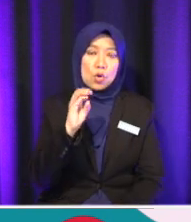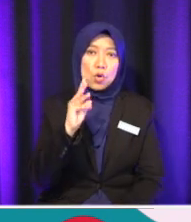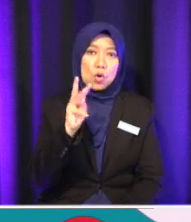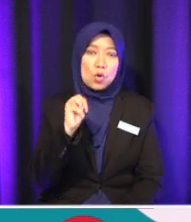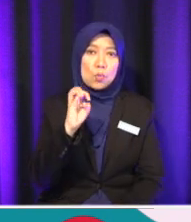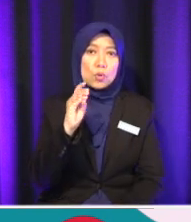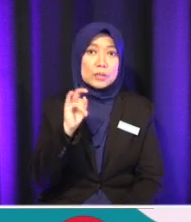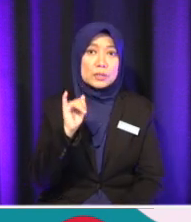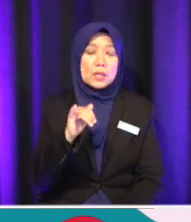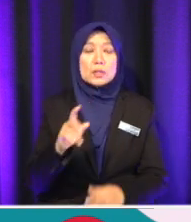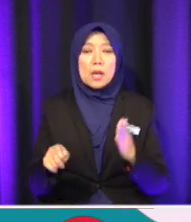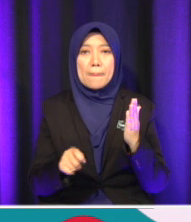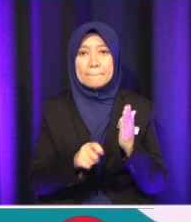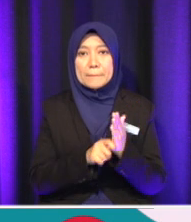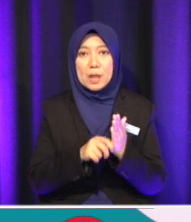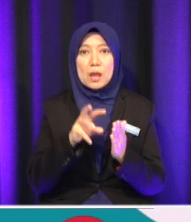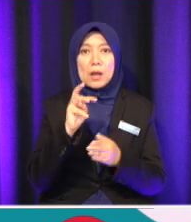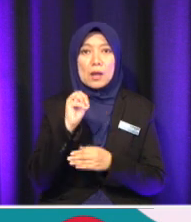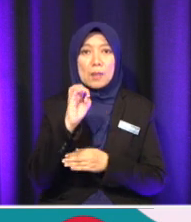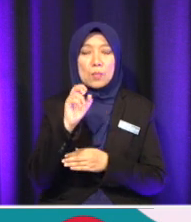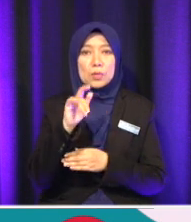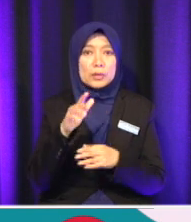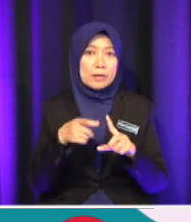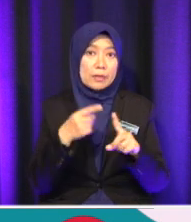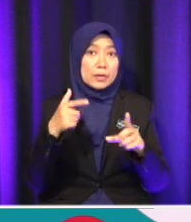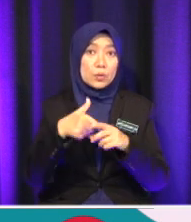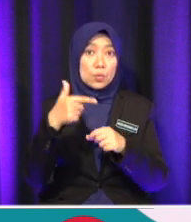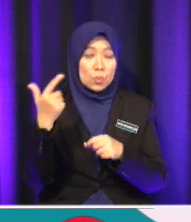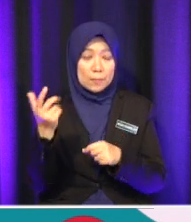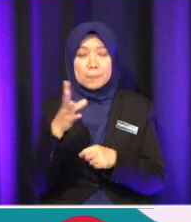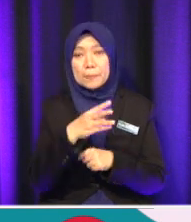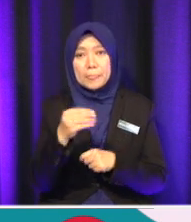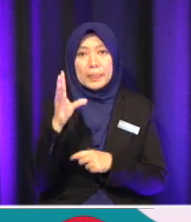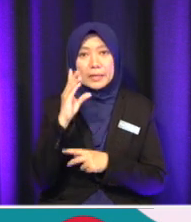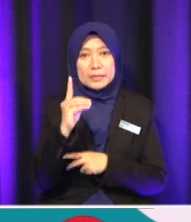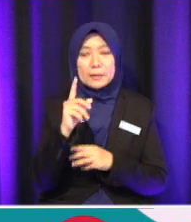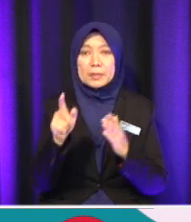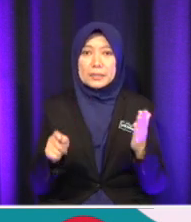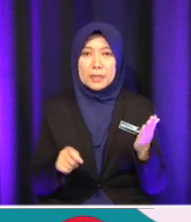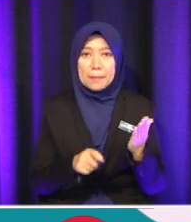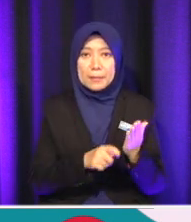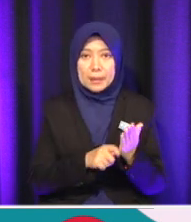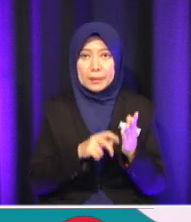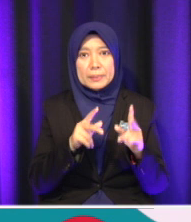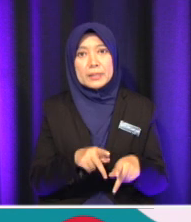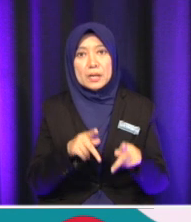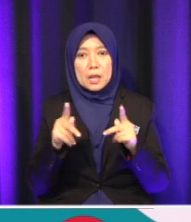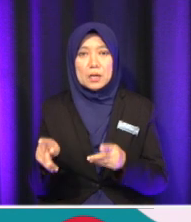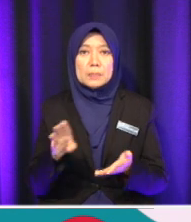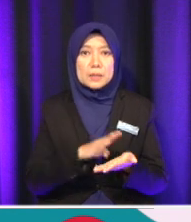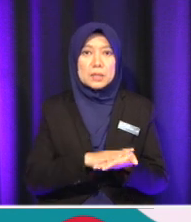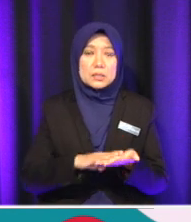pertambahan kemasukan modal daripada pelaburan AC dan di pertambahan pindahan besi